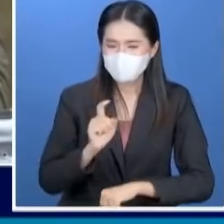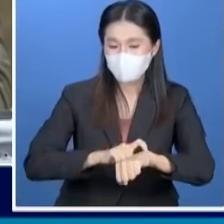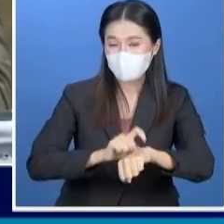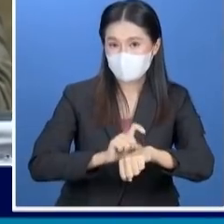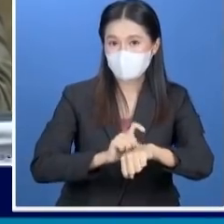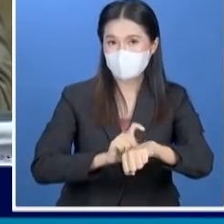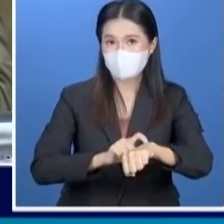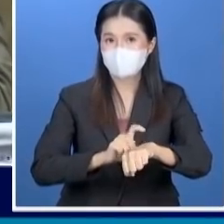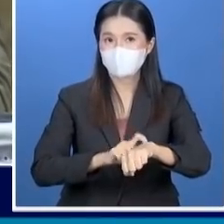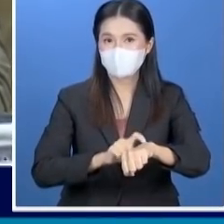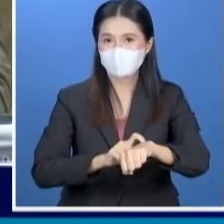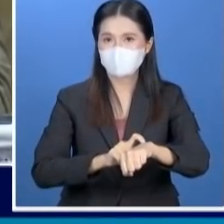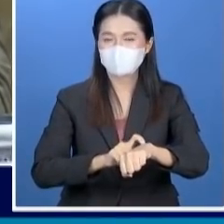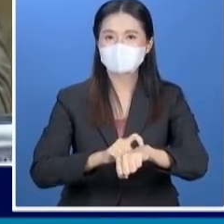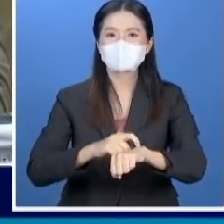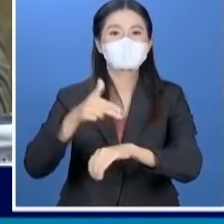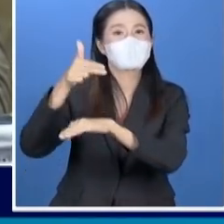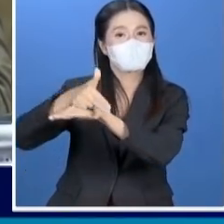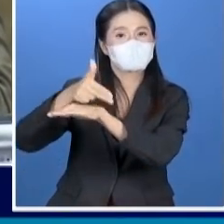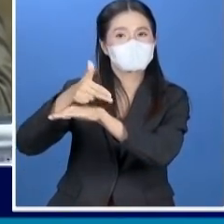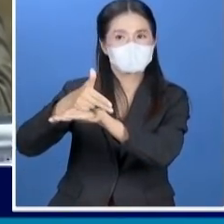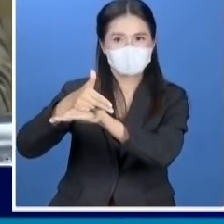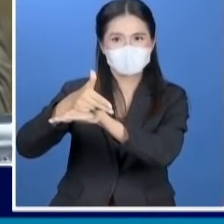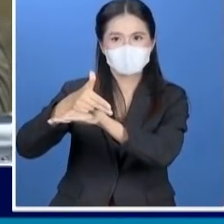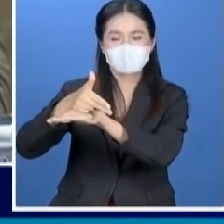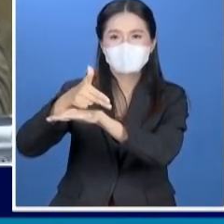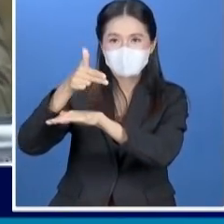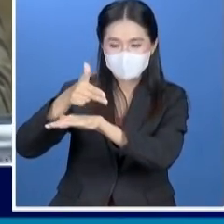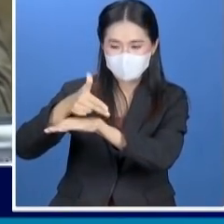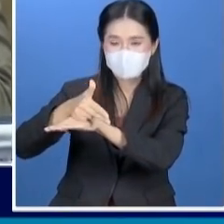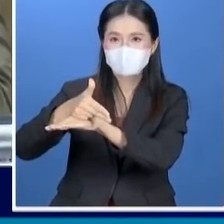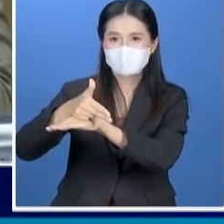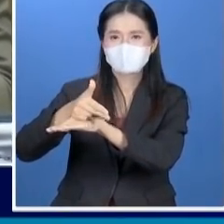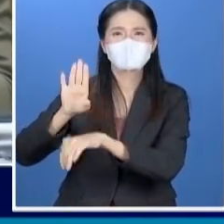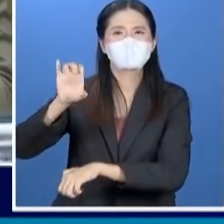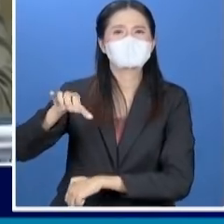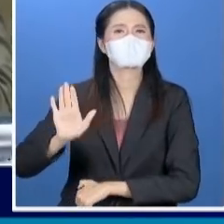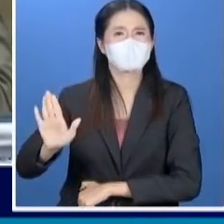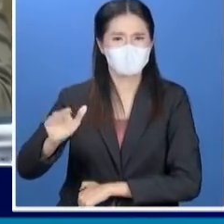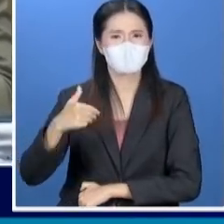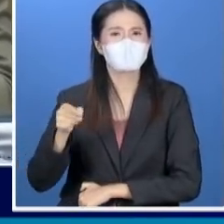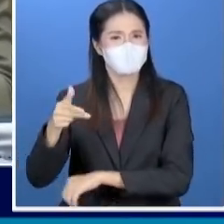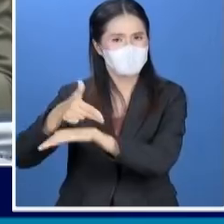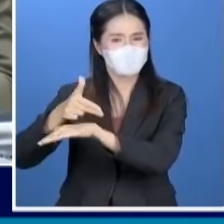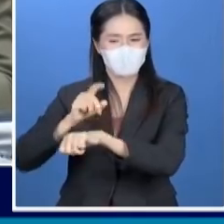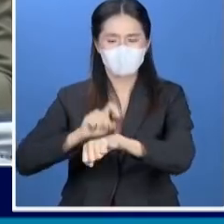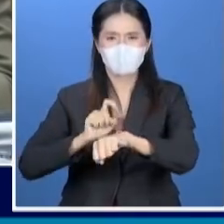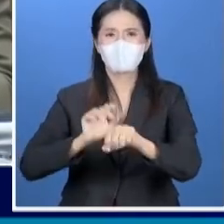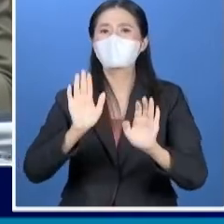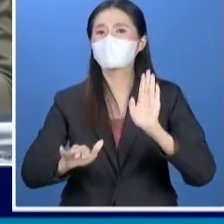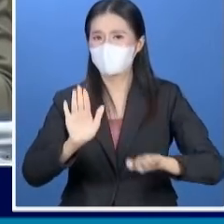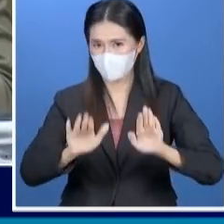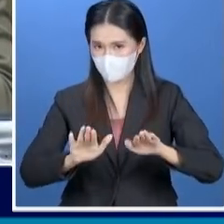ลิปจาก CCTV นะครับผ่านที่กล้องที่บริษัทแห่งหนึ่งนะครับช่วงนั้นนะครับเป็นเวลาประม